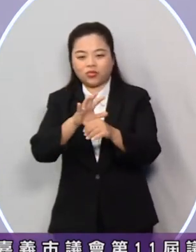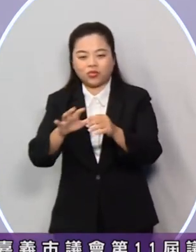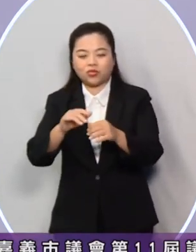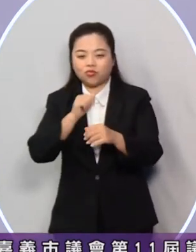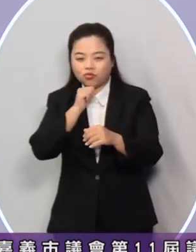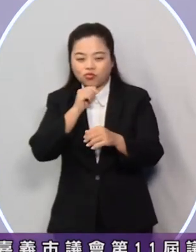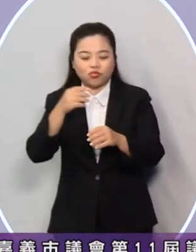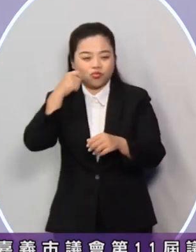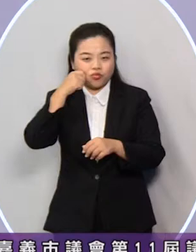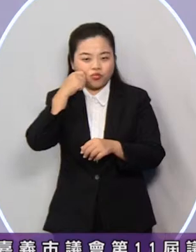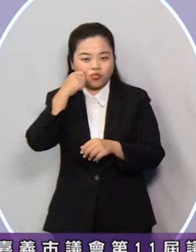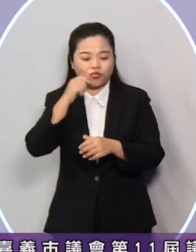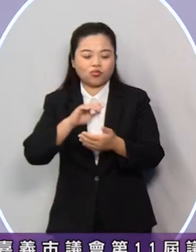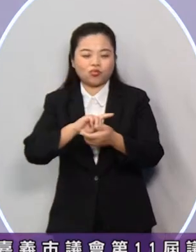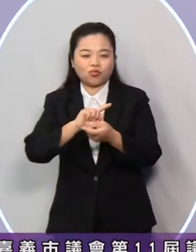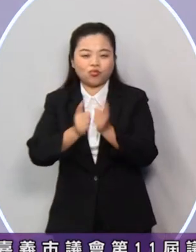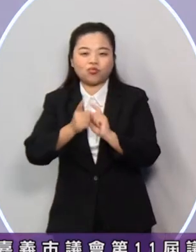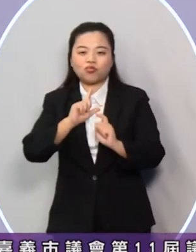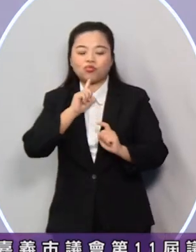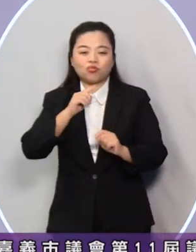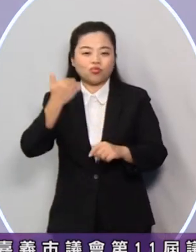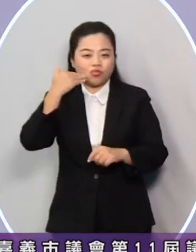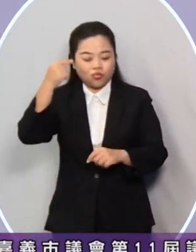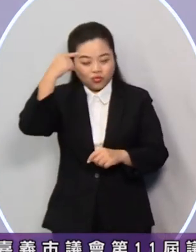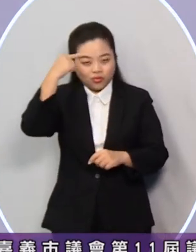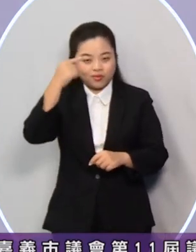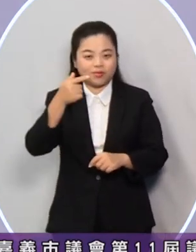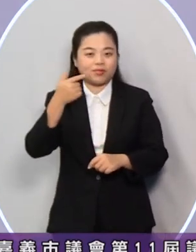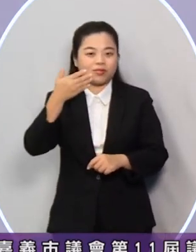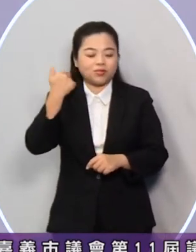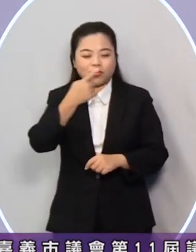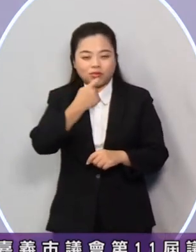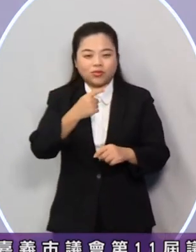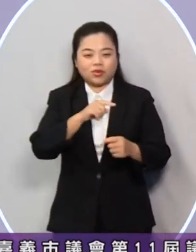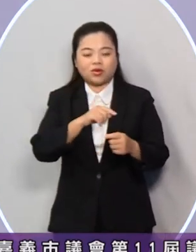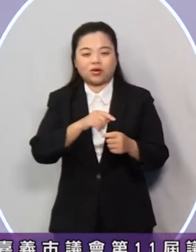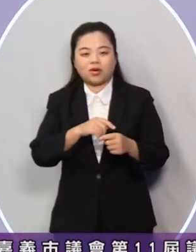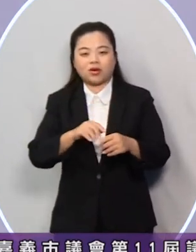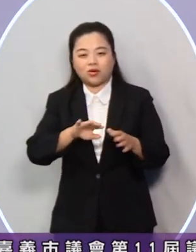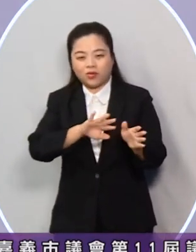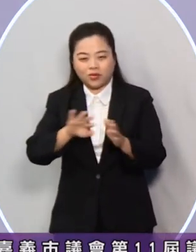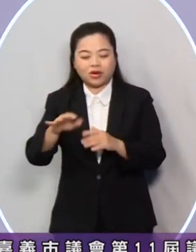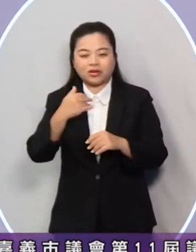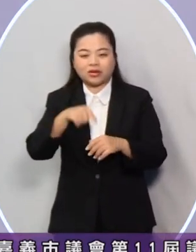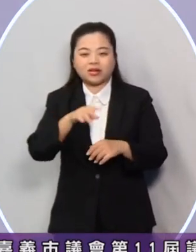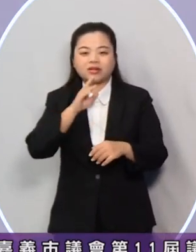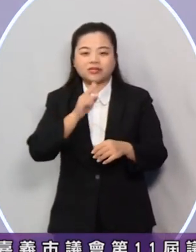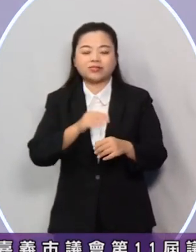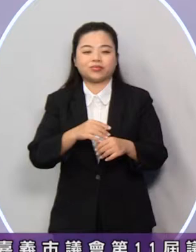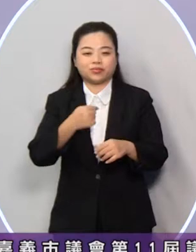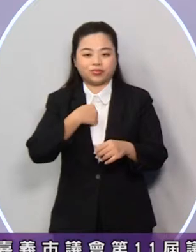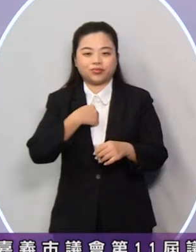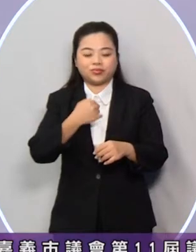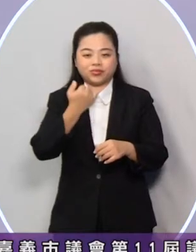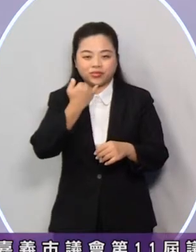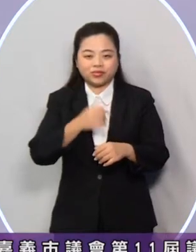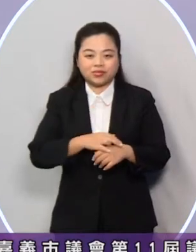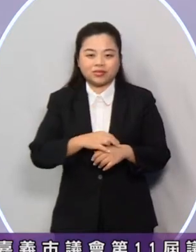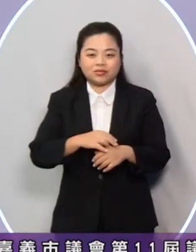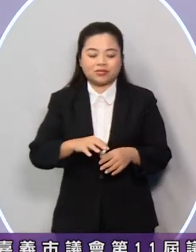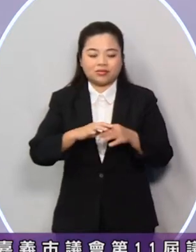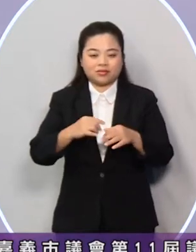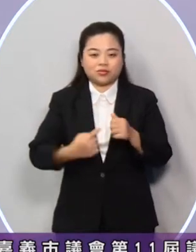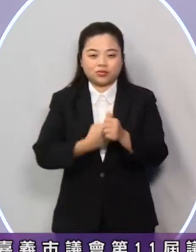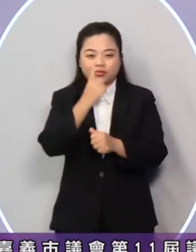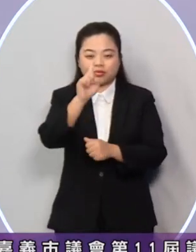人无法翻转。如果想打破蓝绿的束缚，这是一张打破蓝绿的车票。 我来证件发表会，因为这是我